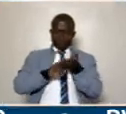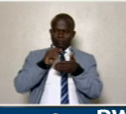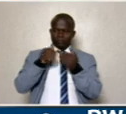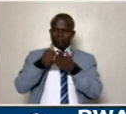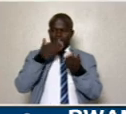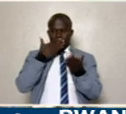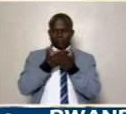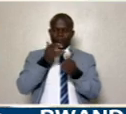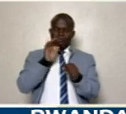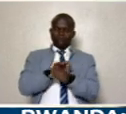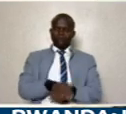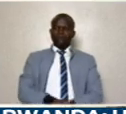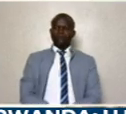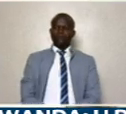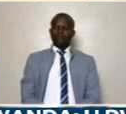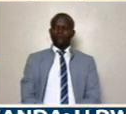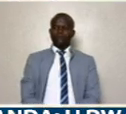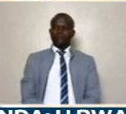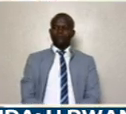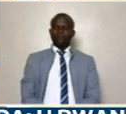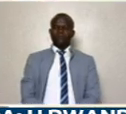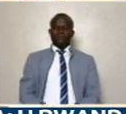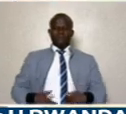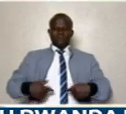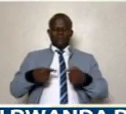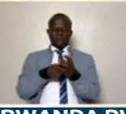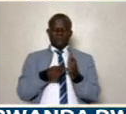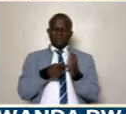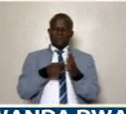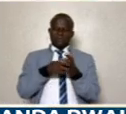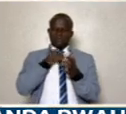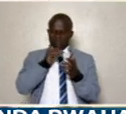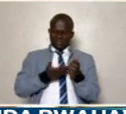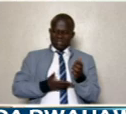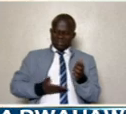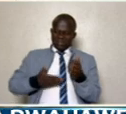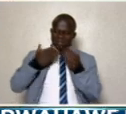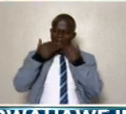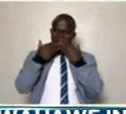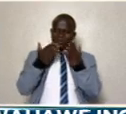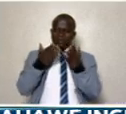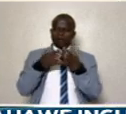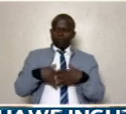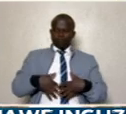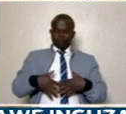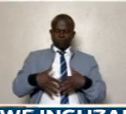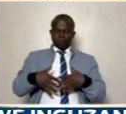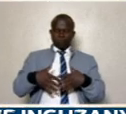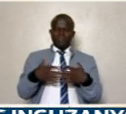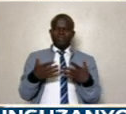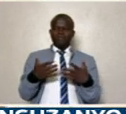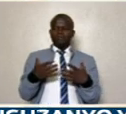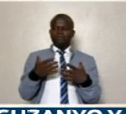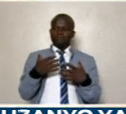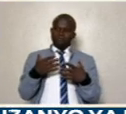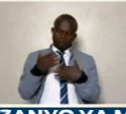ari bwiza cyane. Byambangamiraga kumva nasonza kabyimbye nyine